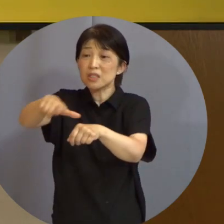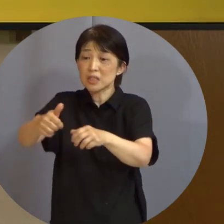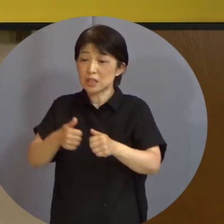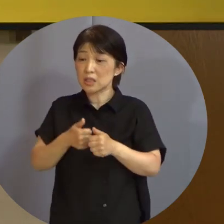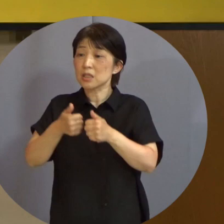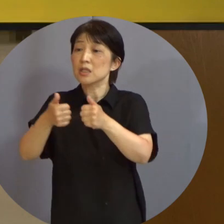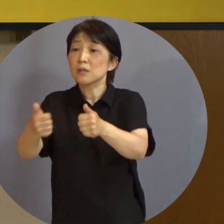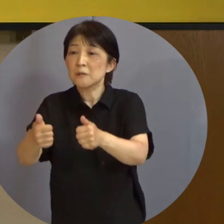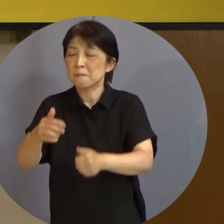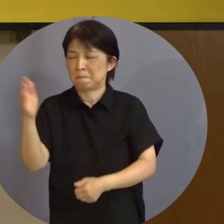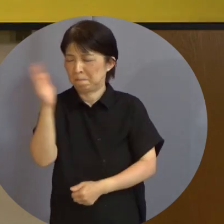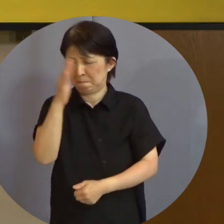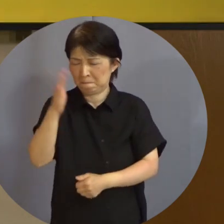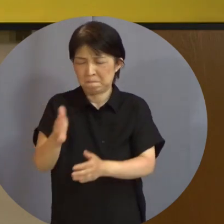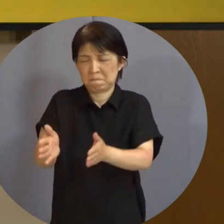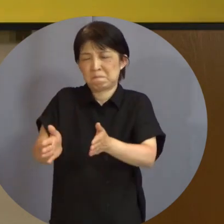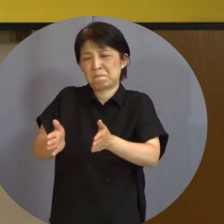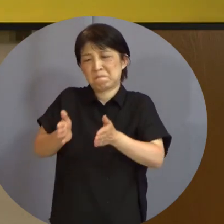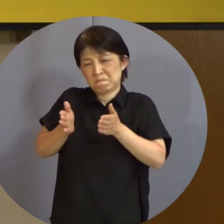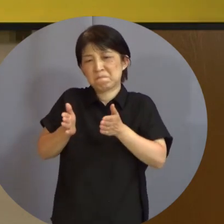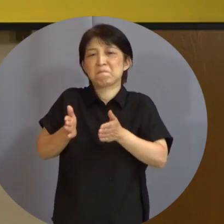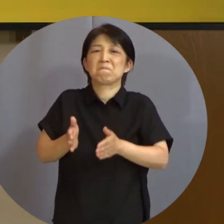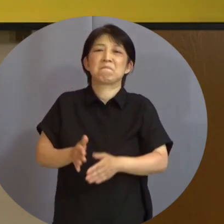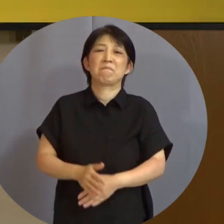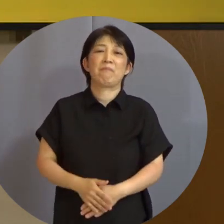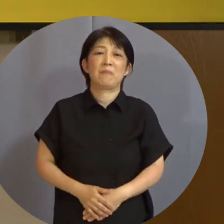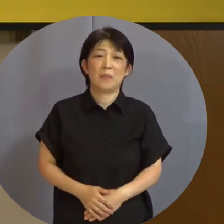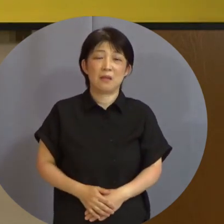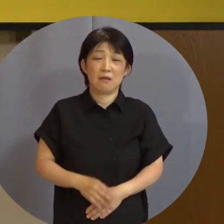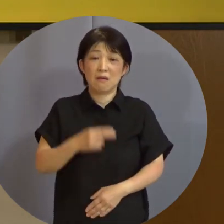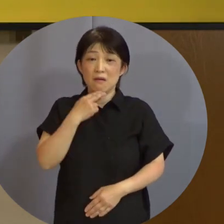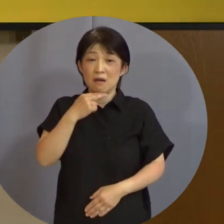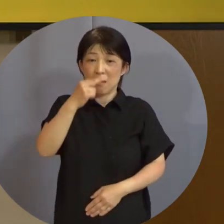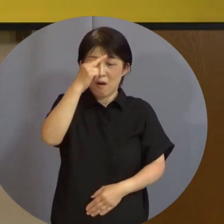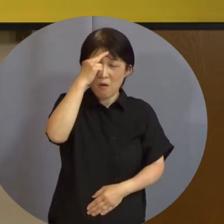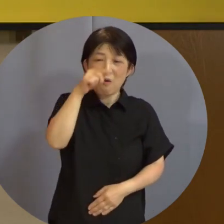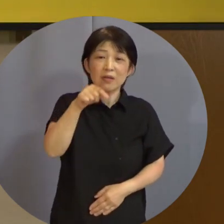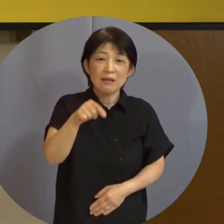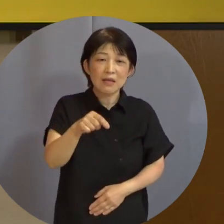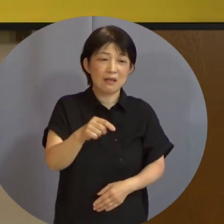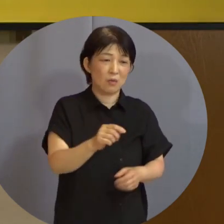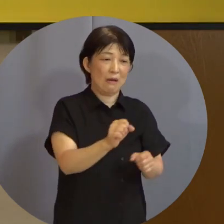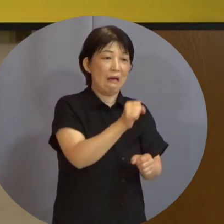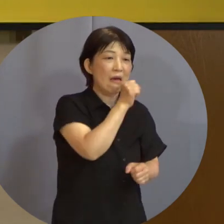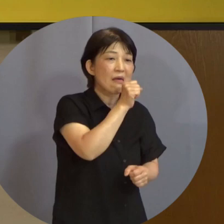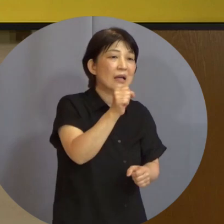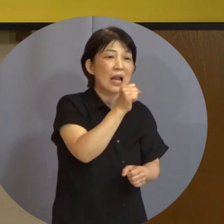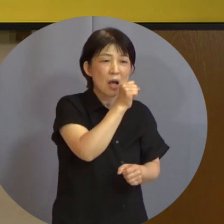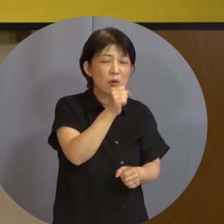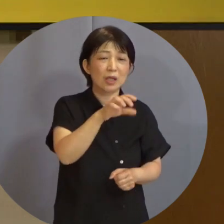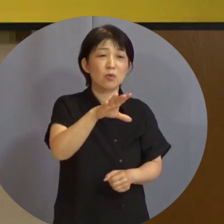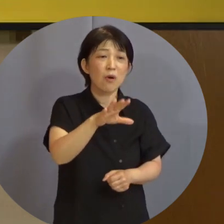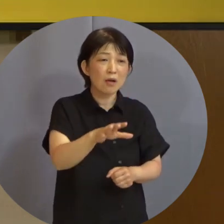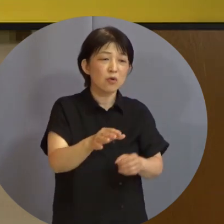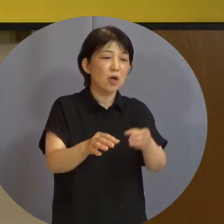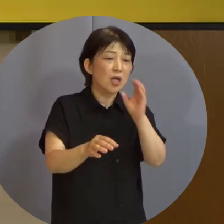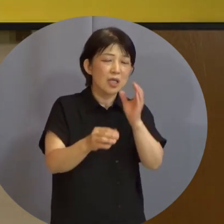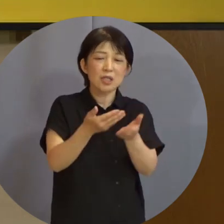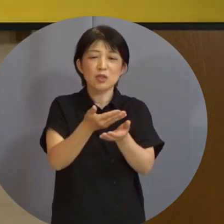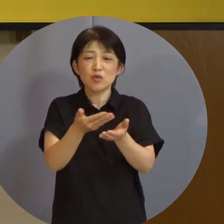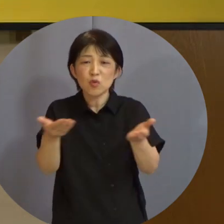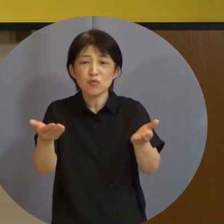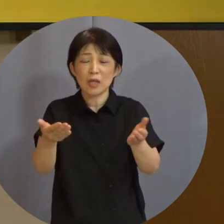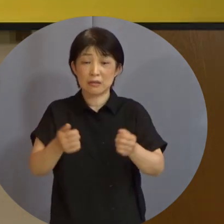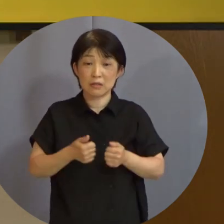。またお酒とかカラオケのある飲食店へ、